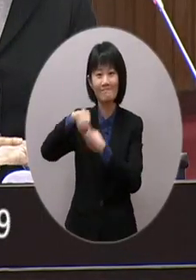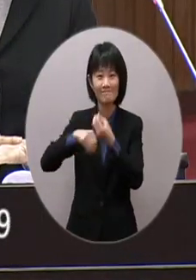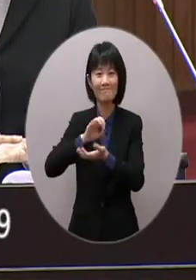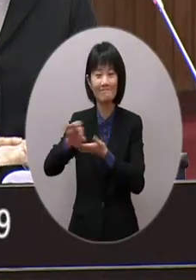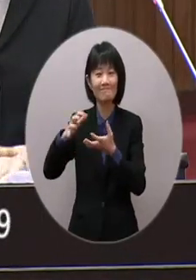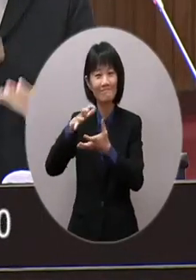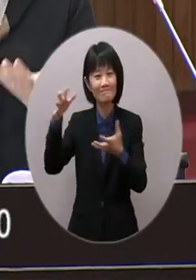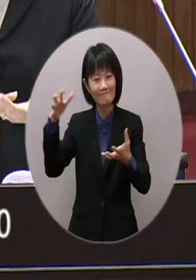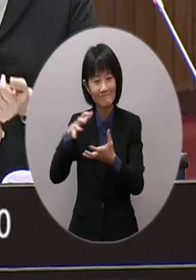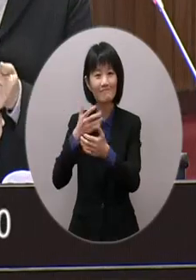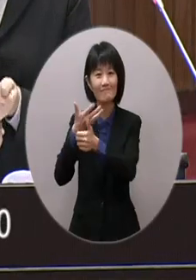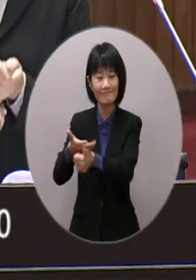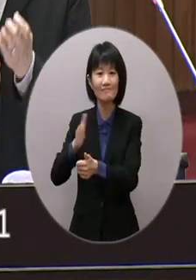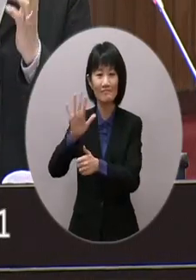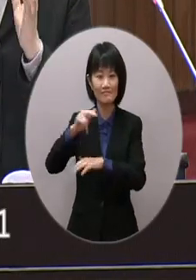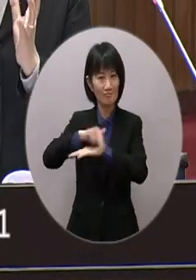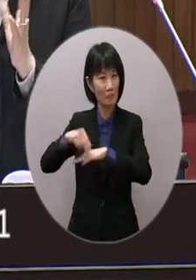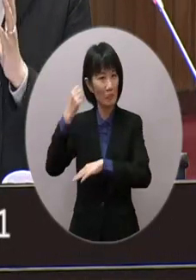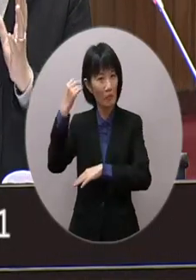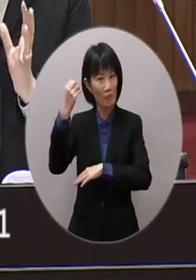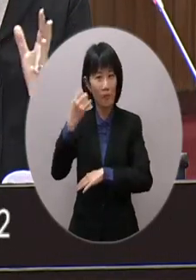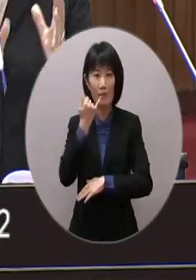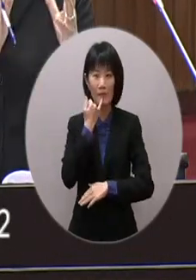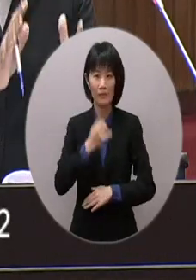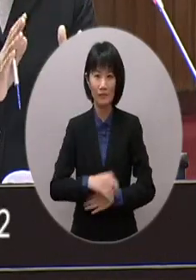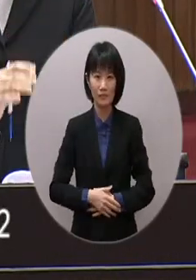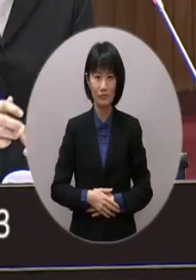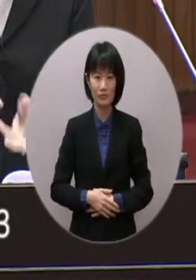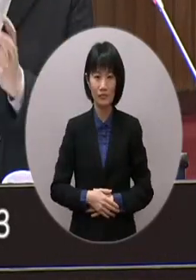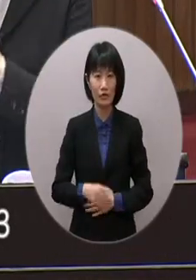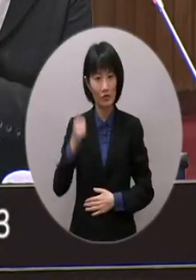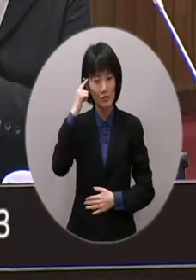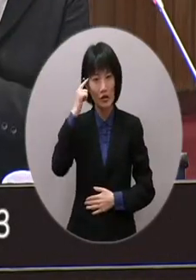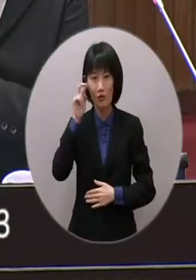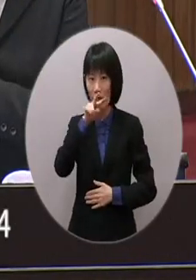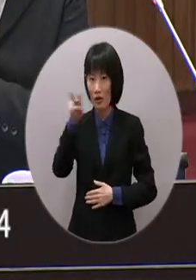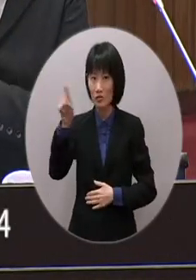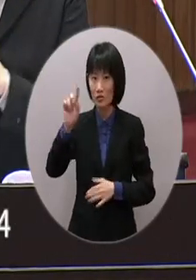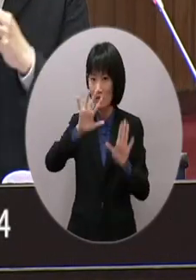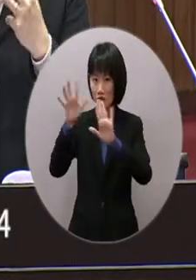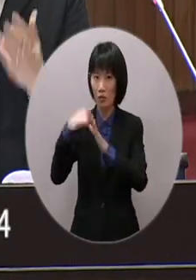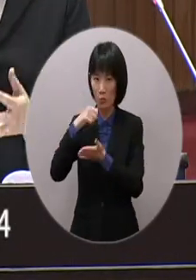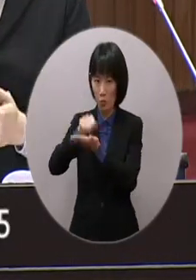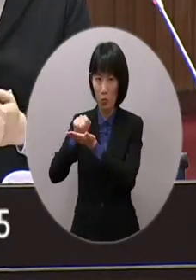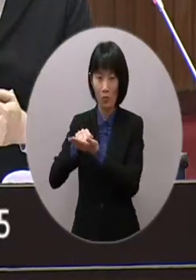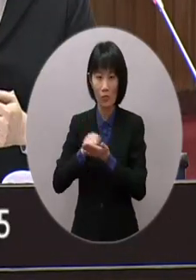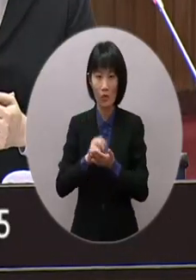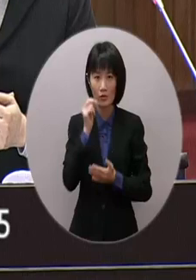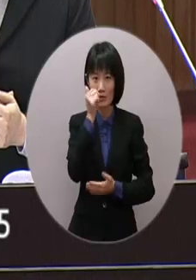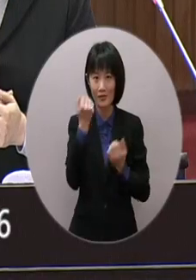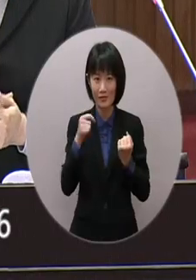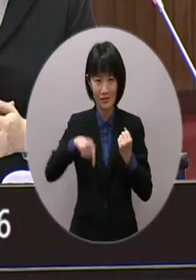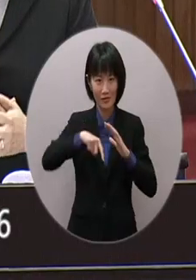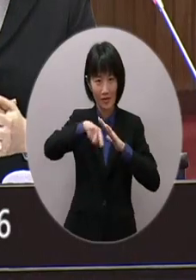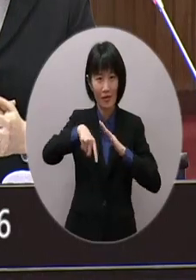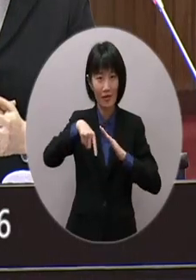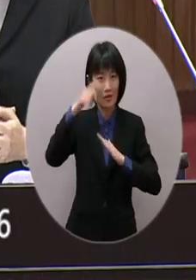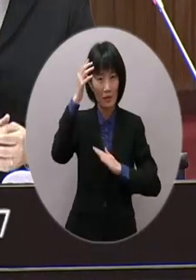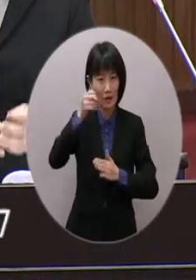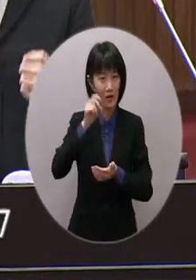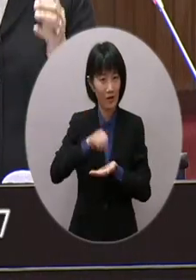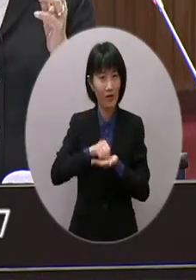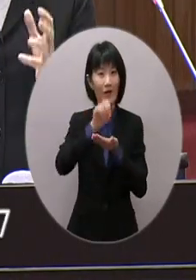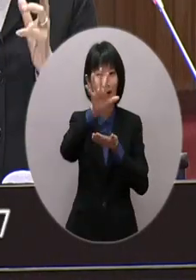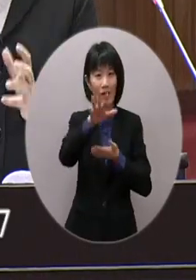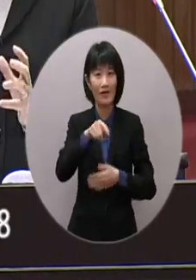空间。所以我在这边就是要特别把这样一个问题跟我看到的一个经验特别在这边提出来给院长做参